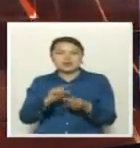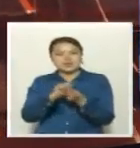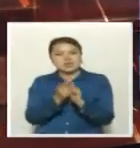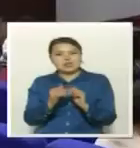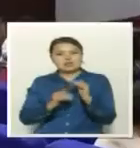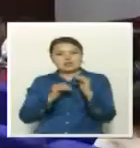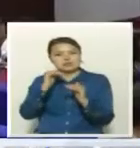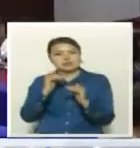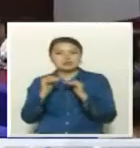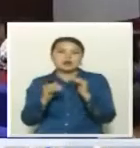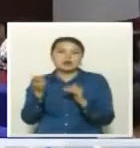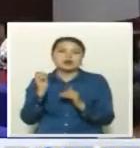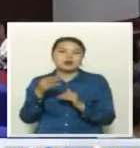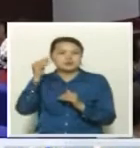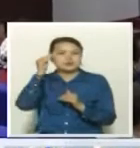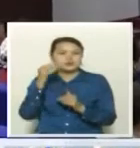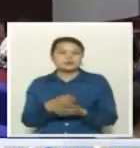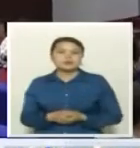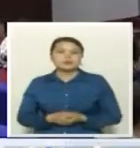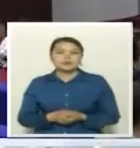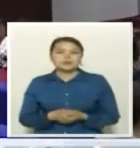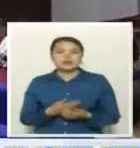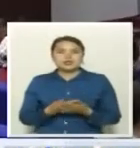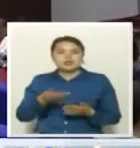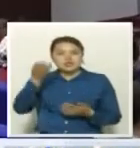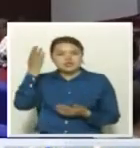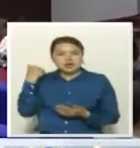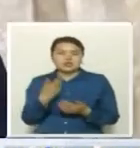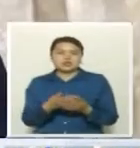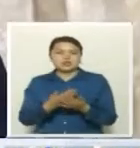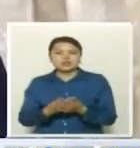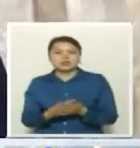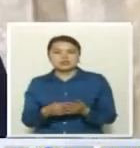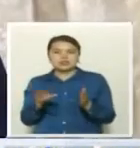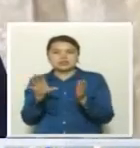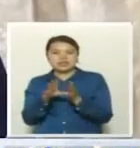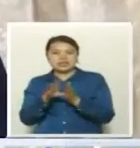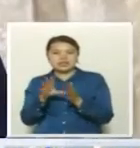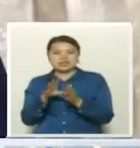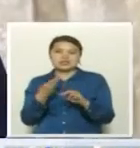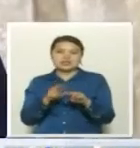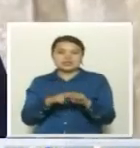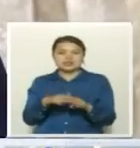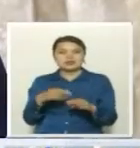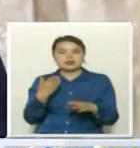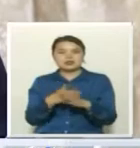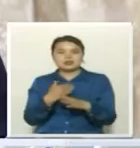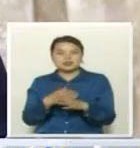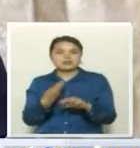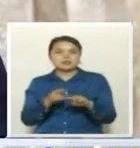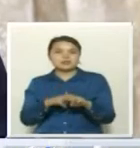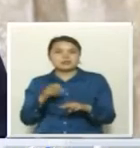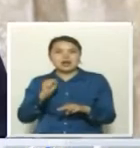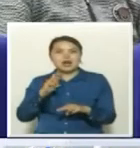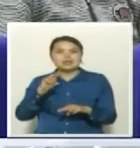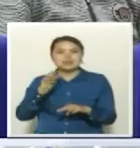тарқатсын. Былтыр жергілікті халыққа қызмет көрсетіп келген электр жүйелер мекемесі жұмысын тоқтатып, орнына қалалық